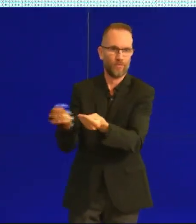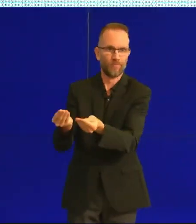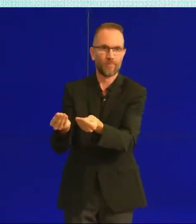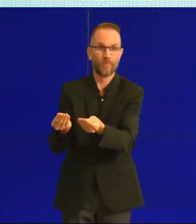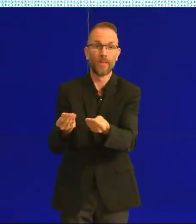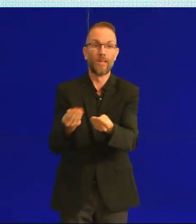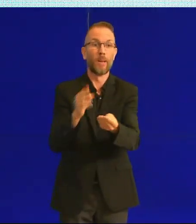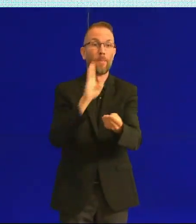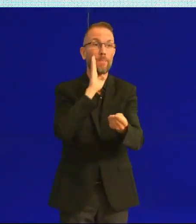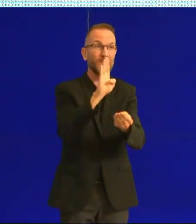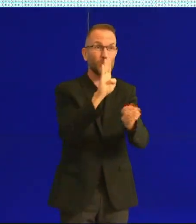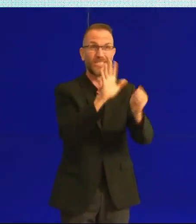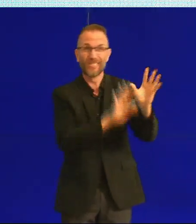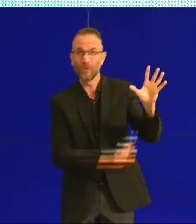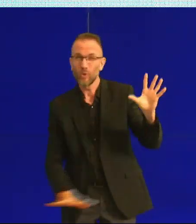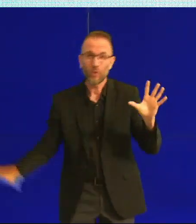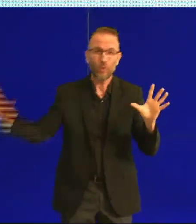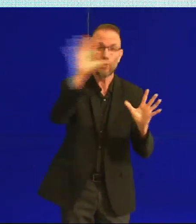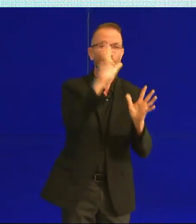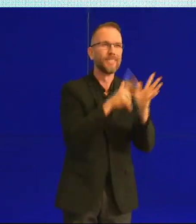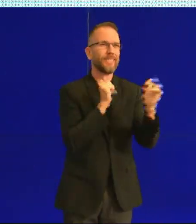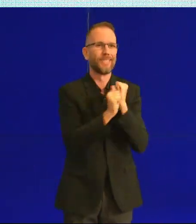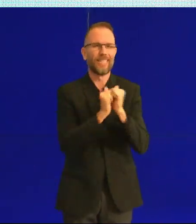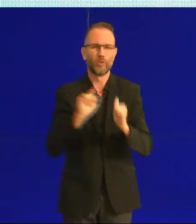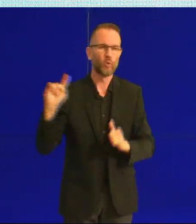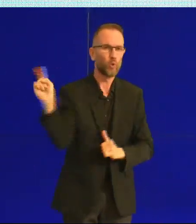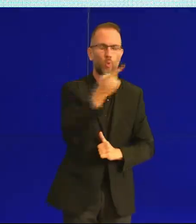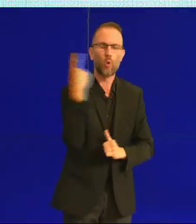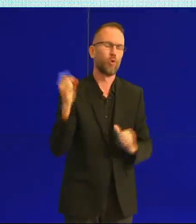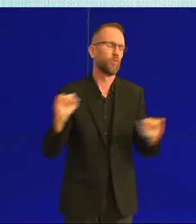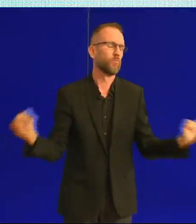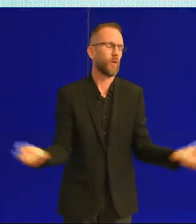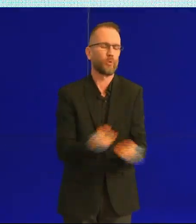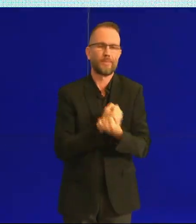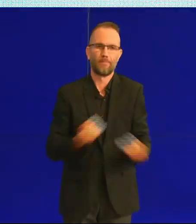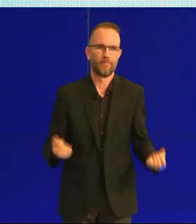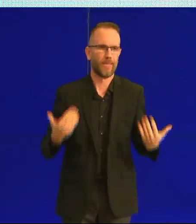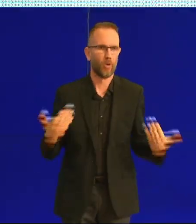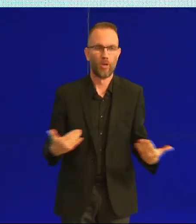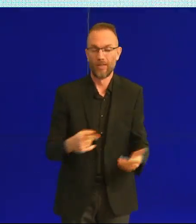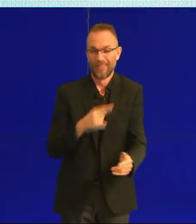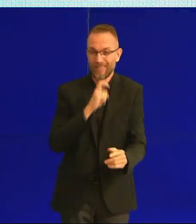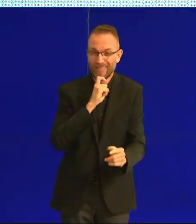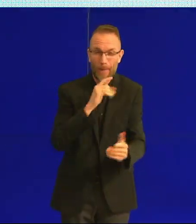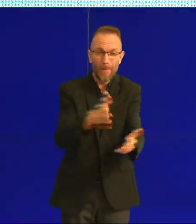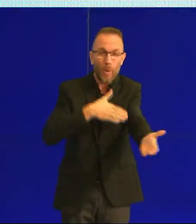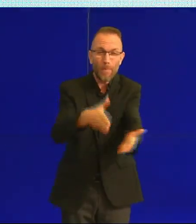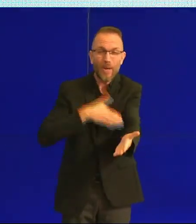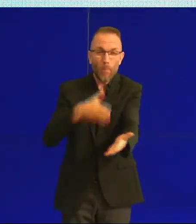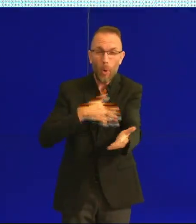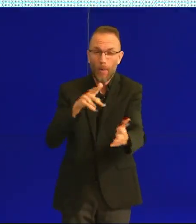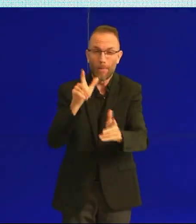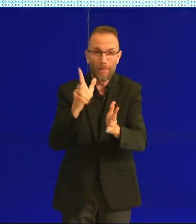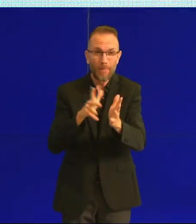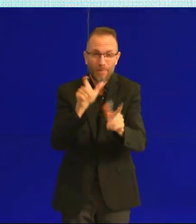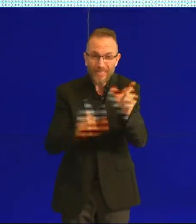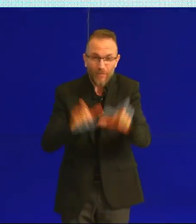connaît et donc dans les prochaines semaines y aura une mise à disposition progressive de ce type de test